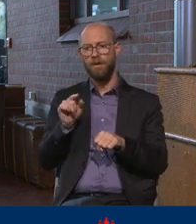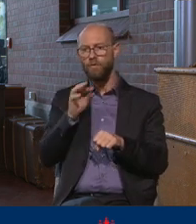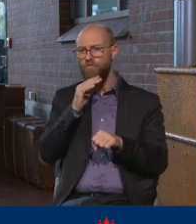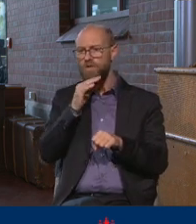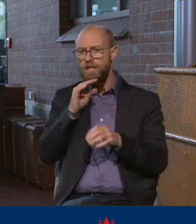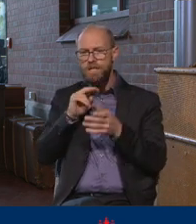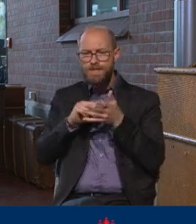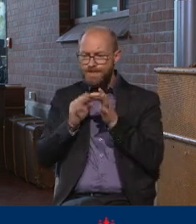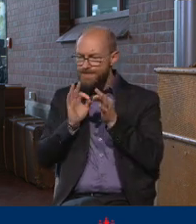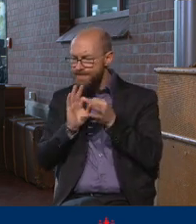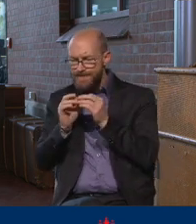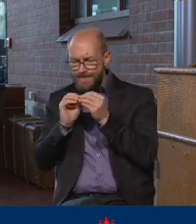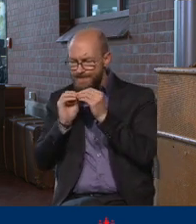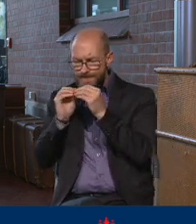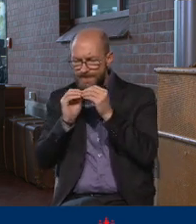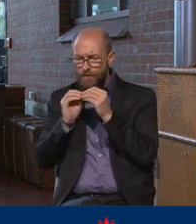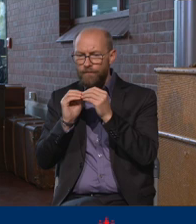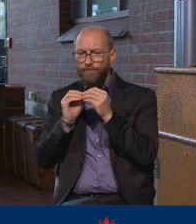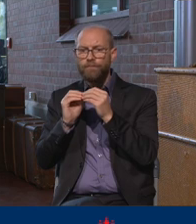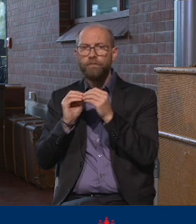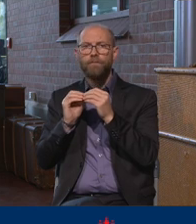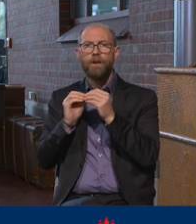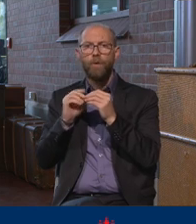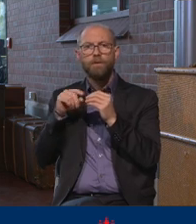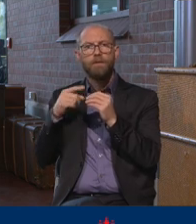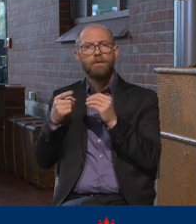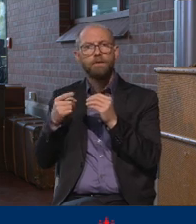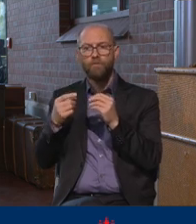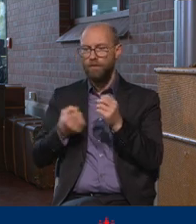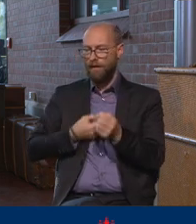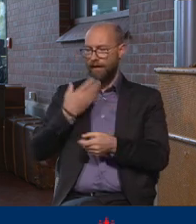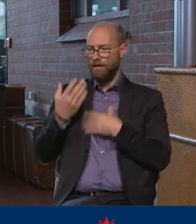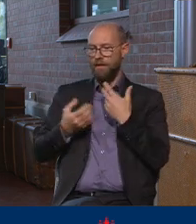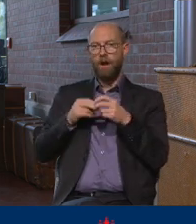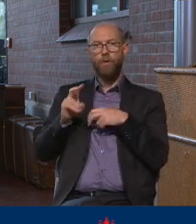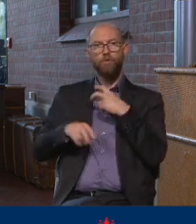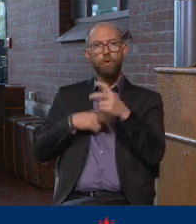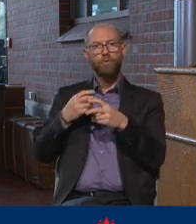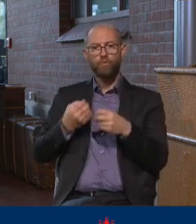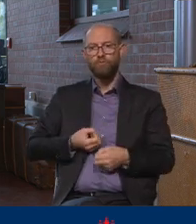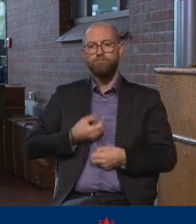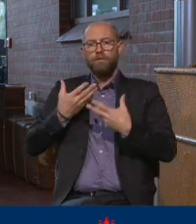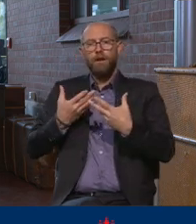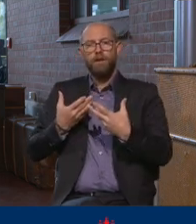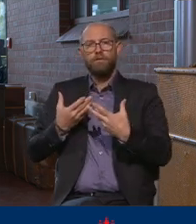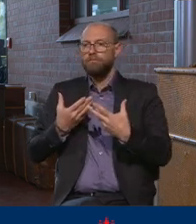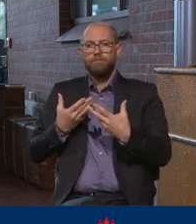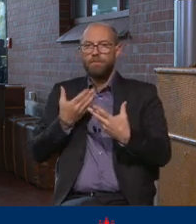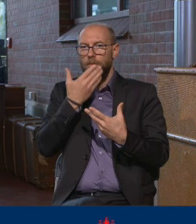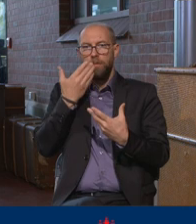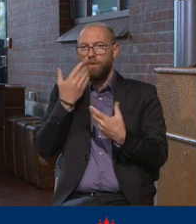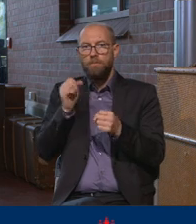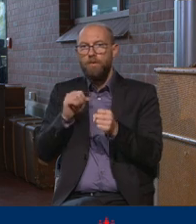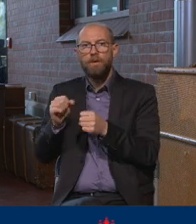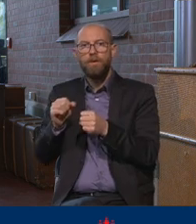kleinste detail durchgeplant werden und eben keinerlei platz bleibt für kreative nutzung die nächsten musik proberäume die sind